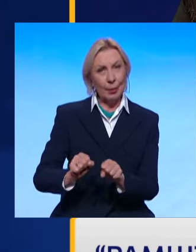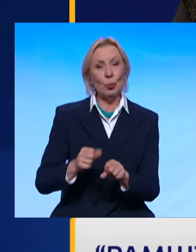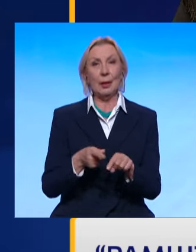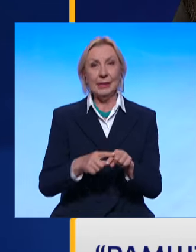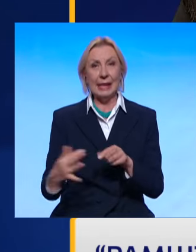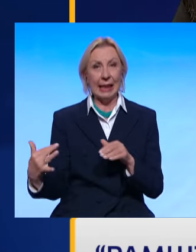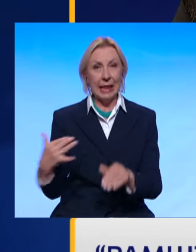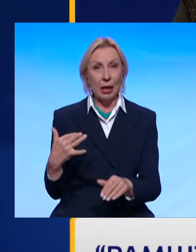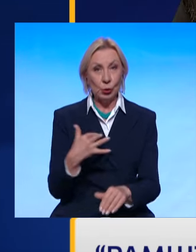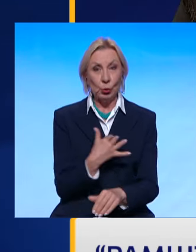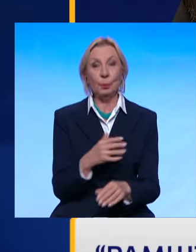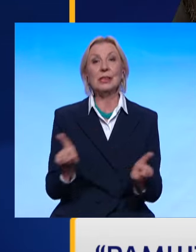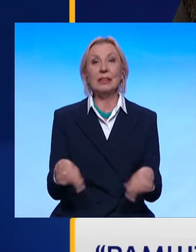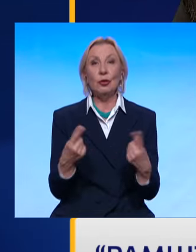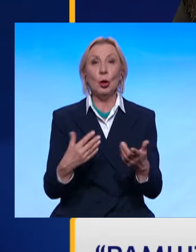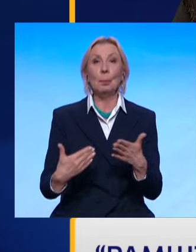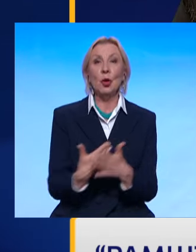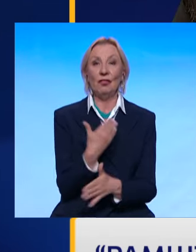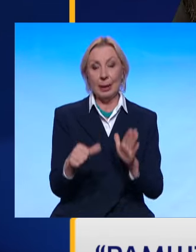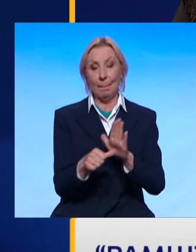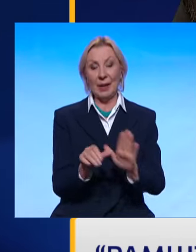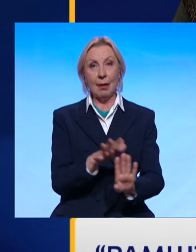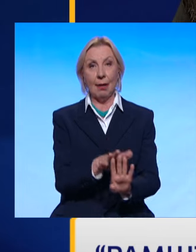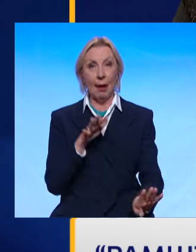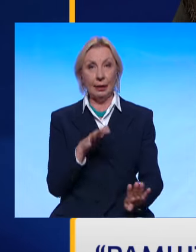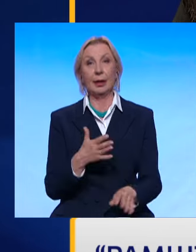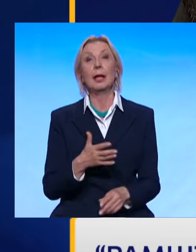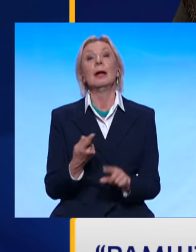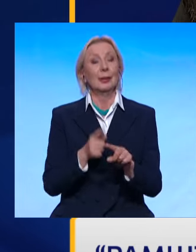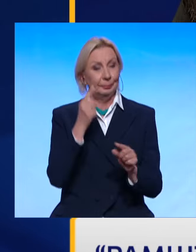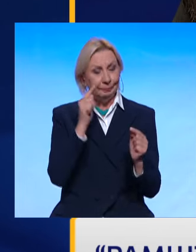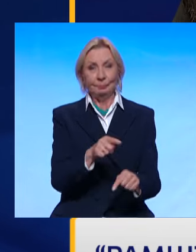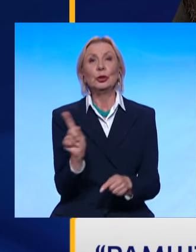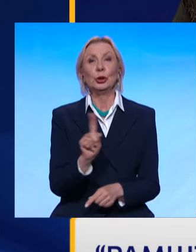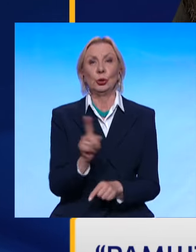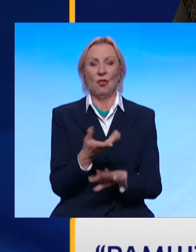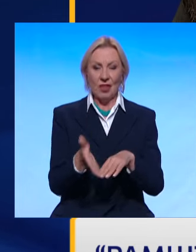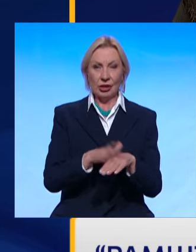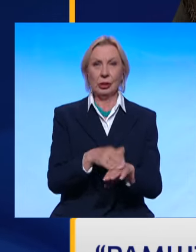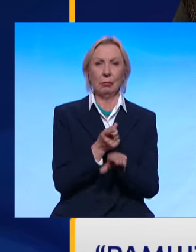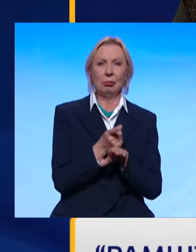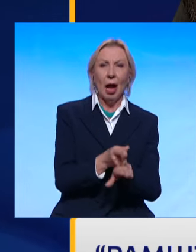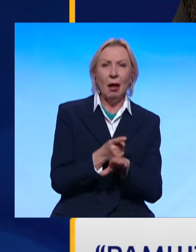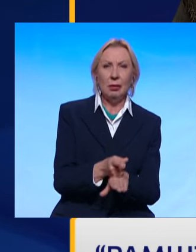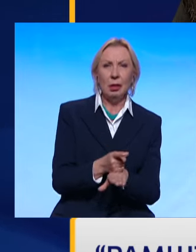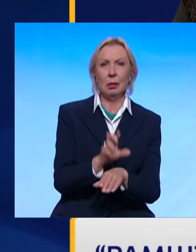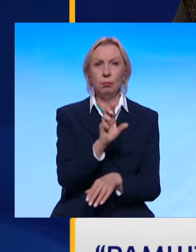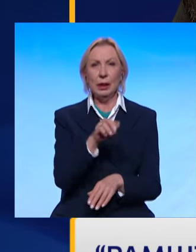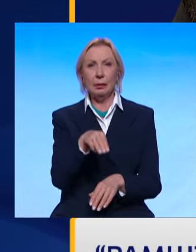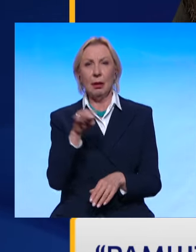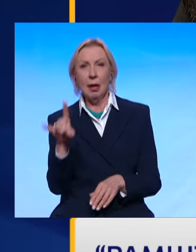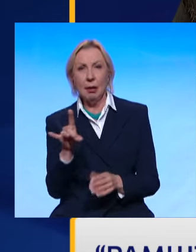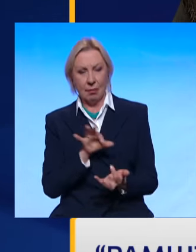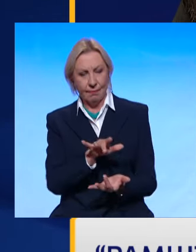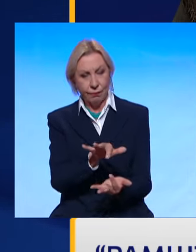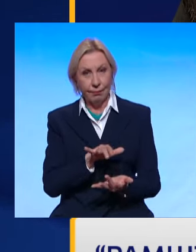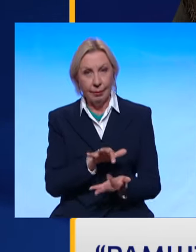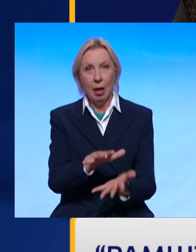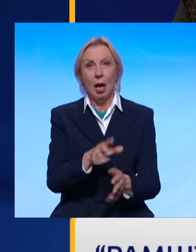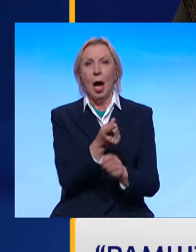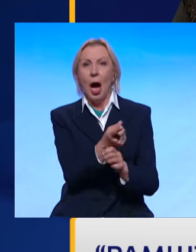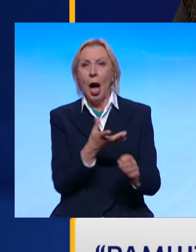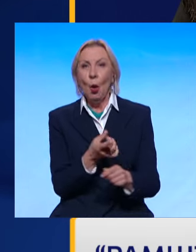бойові підрозділи та створюємо нові бригади. Наш пріоритет – важке озброєння, танки, БТРи, гаубиці. Те, про що говорили сьогодні з